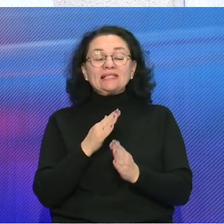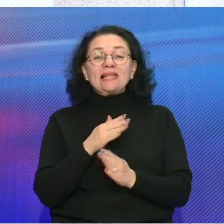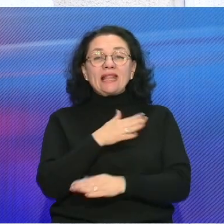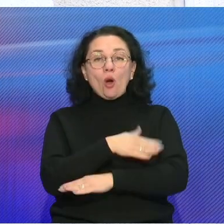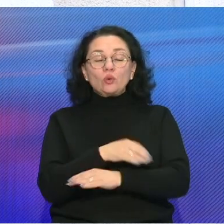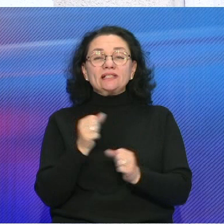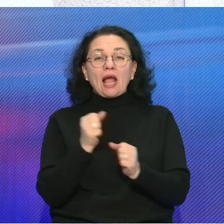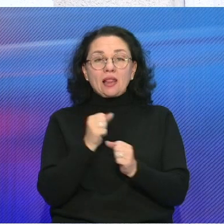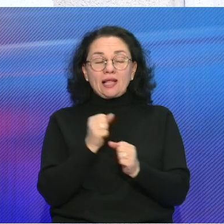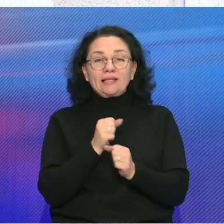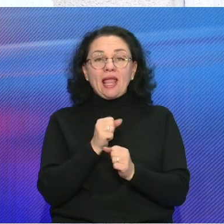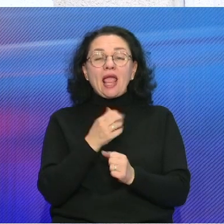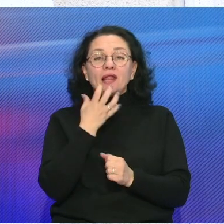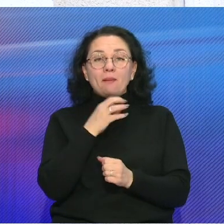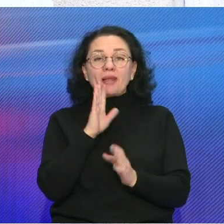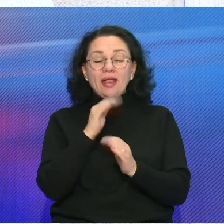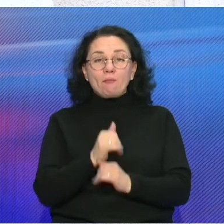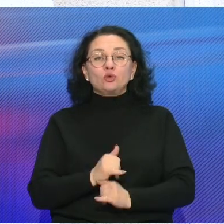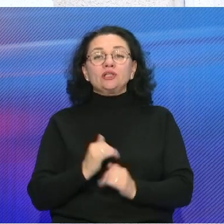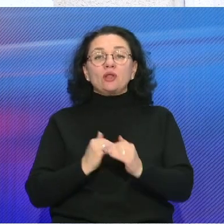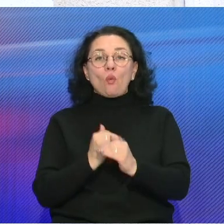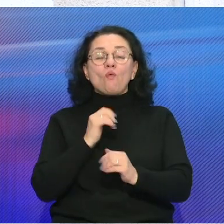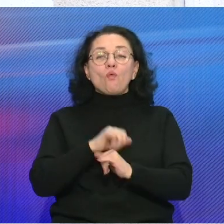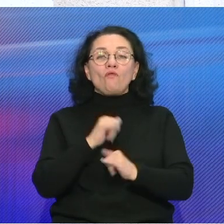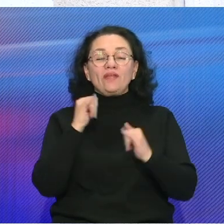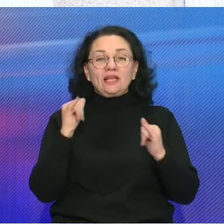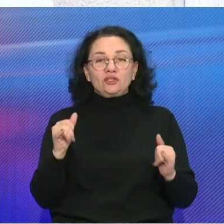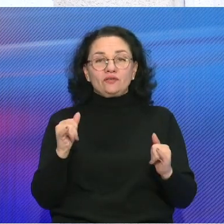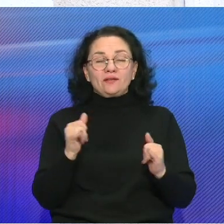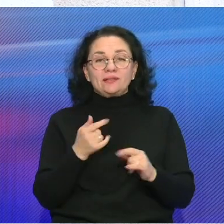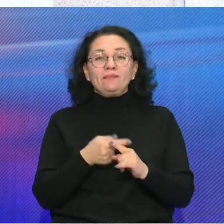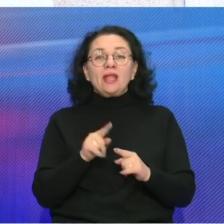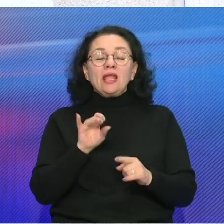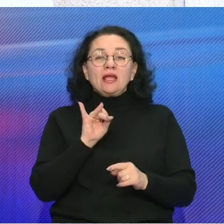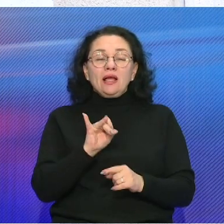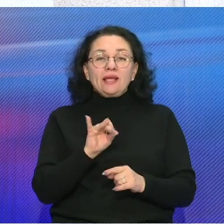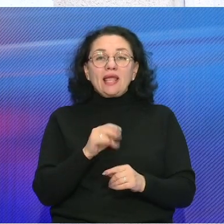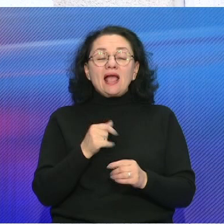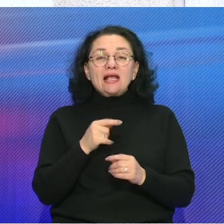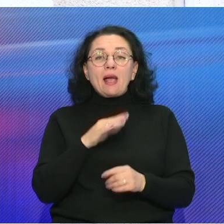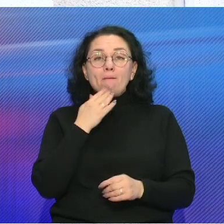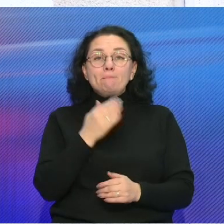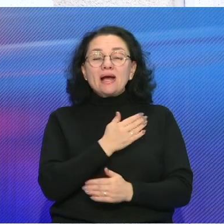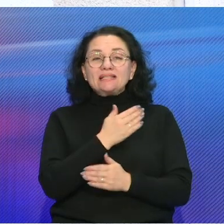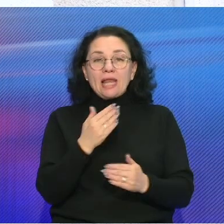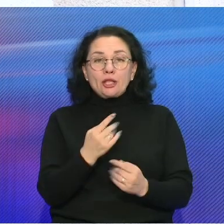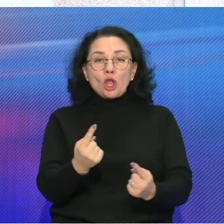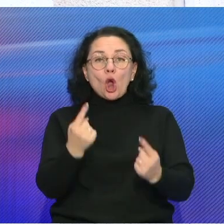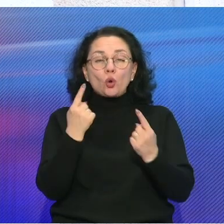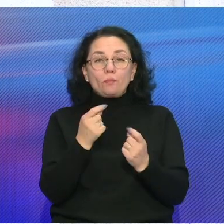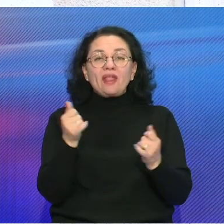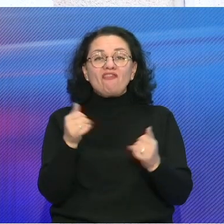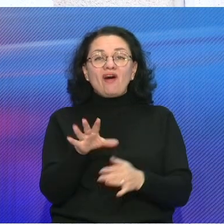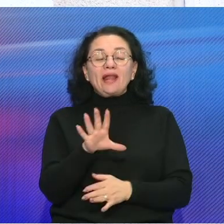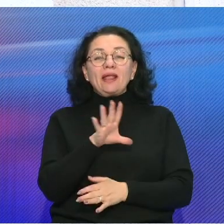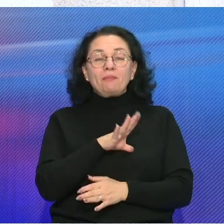вследствие чего возможны аварийные ситуации на тепловых сетях и теплоустановках потребителей тепловой энергии. Из последних крупных аварийных ситуаций,